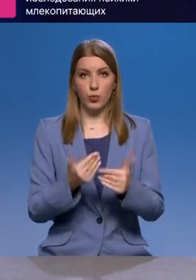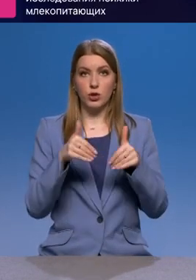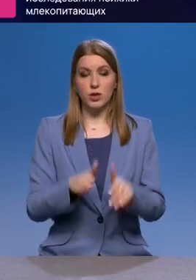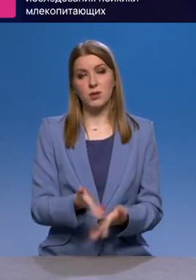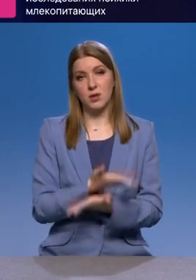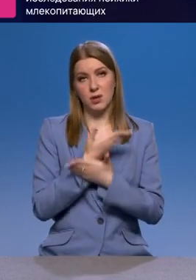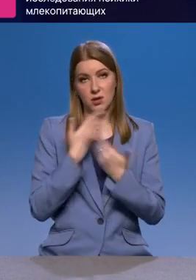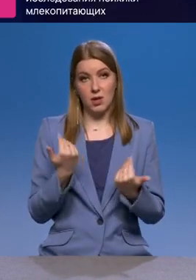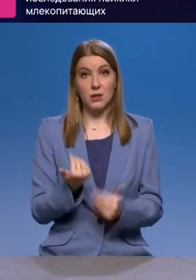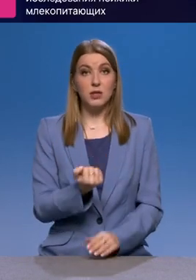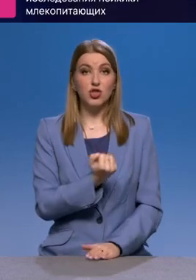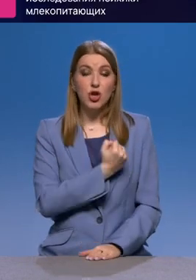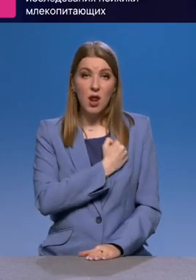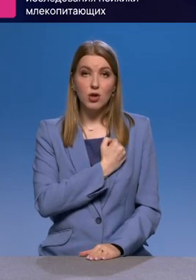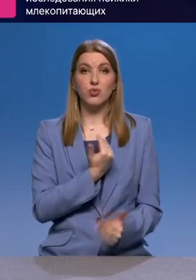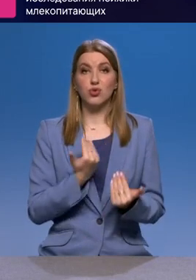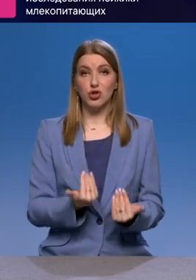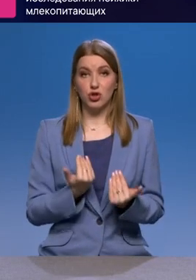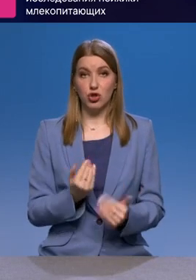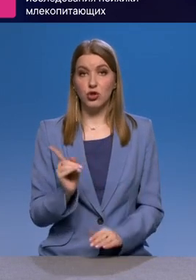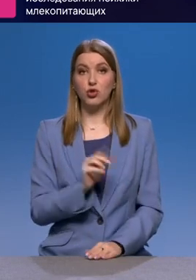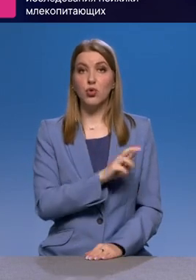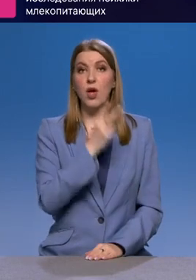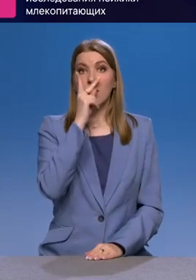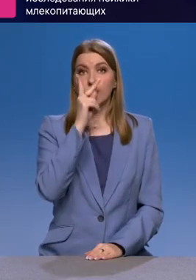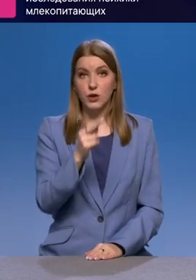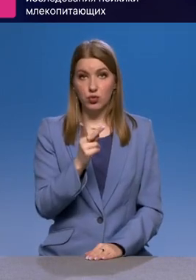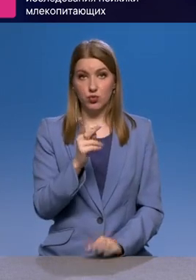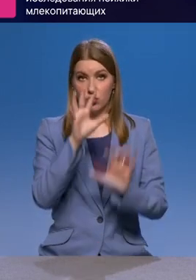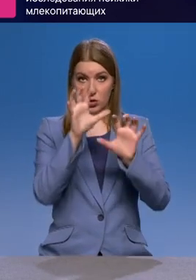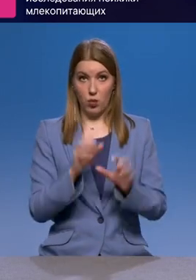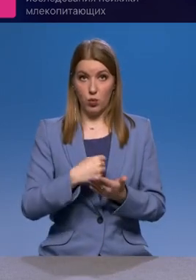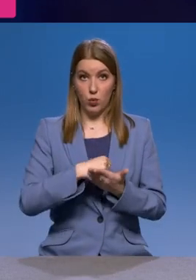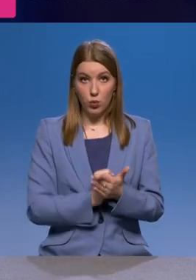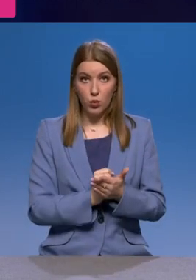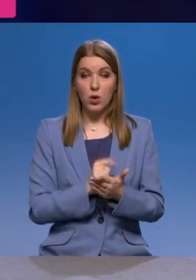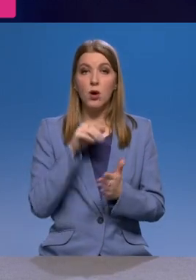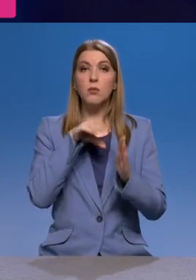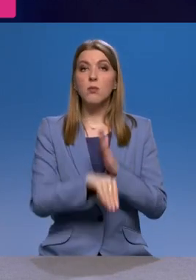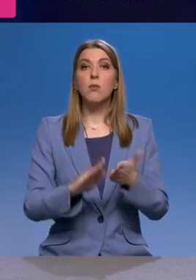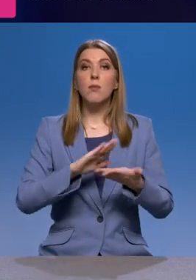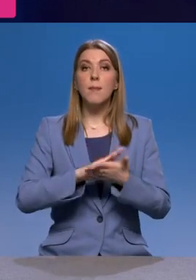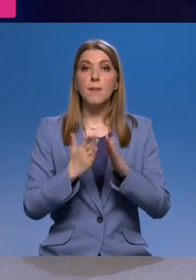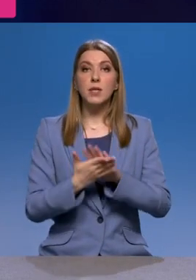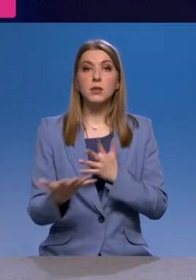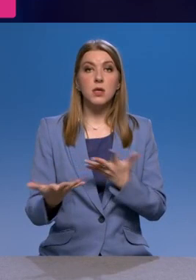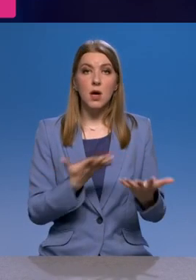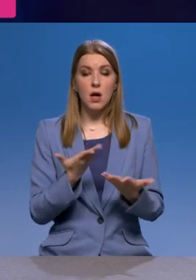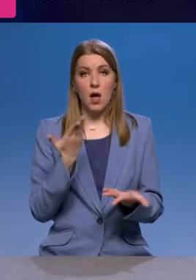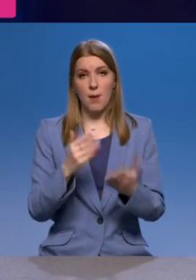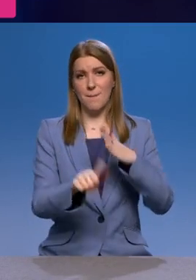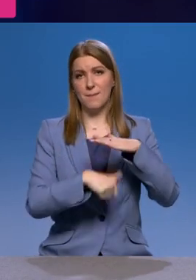сожалению, сейчас то, что вот я вижу в принятии законов, это позиция либо вот этих бродячих безнадзорных,